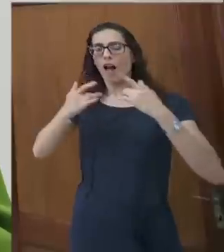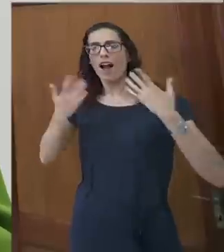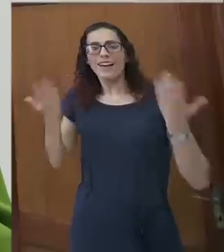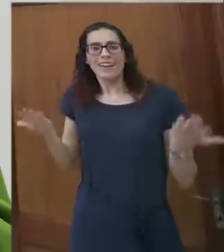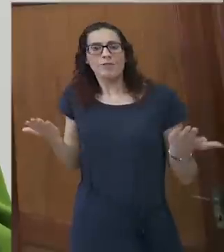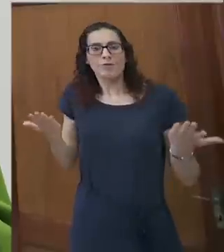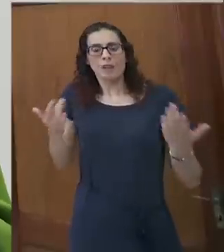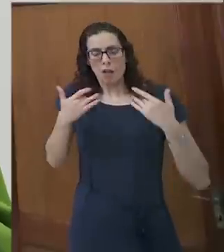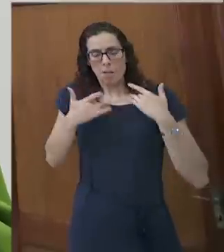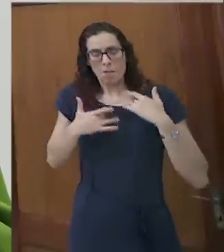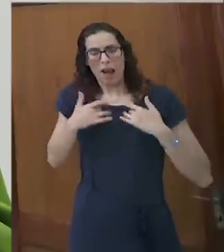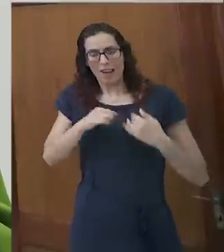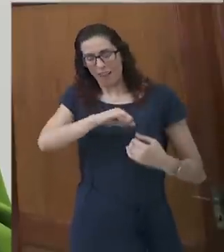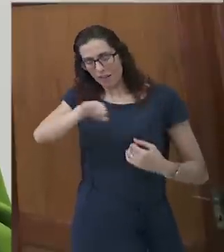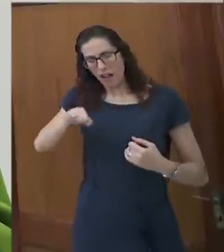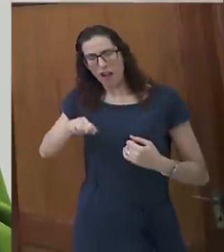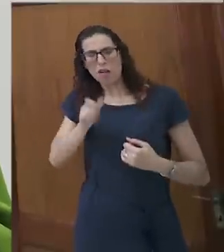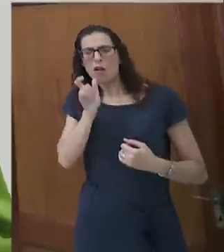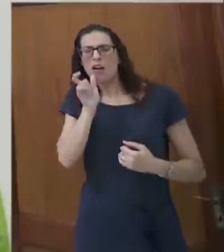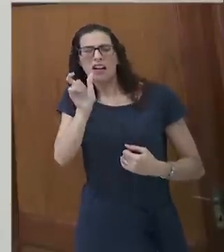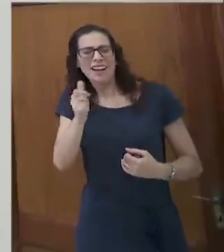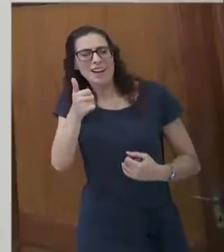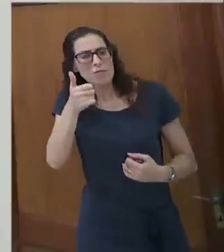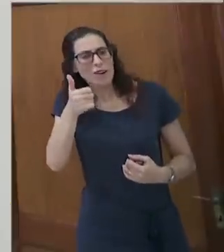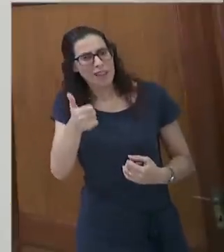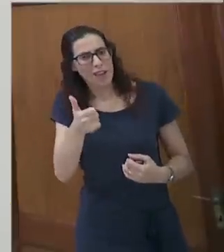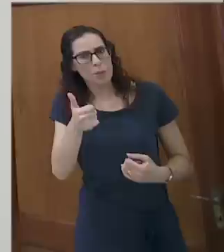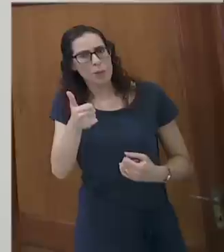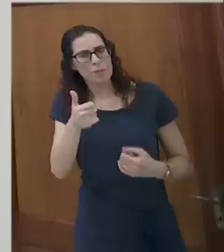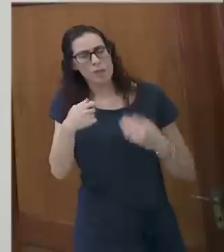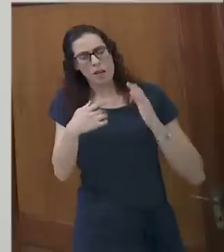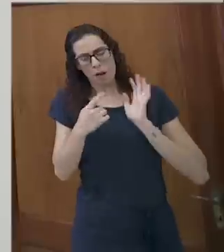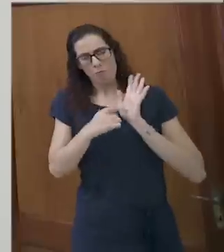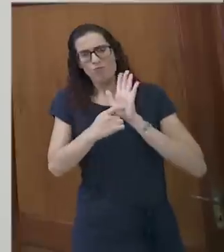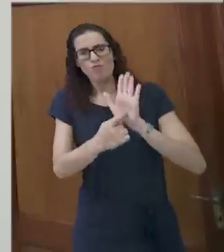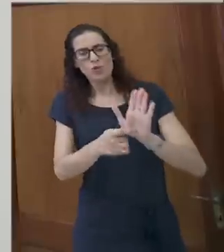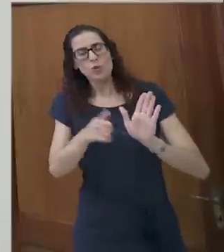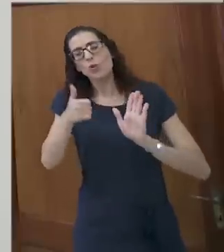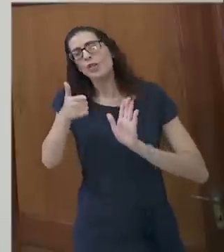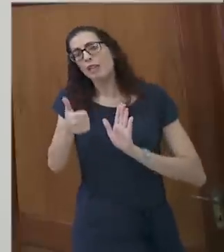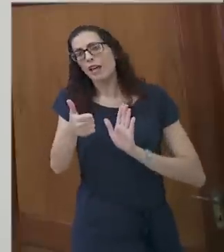bix-xhieda u b'kelma ta' ġid. Imma mbagħad jekk